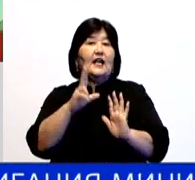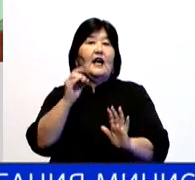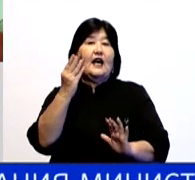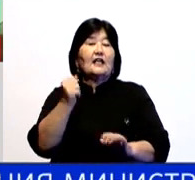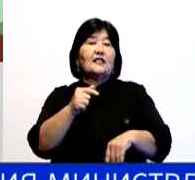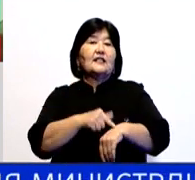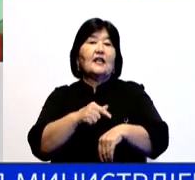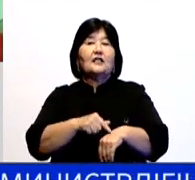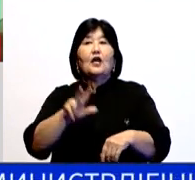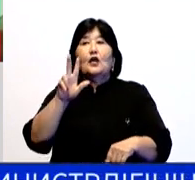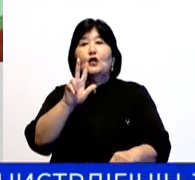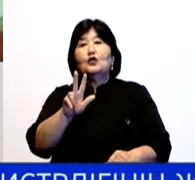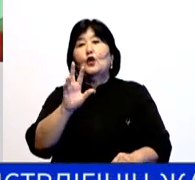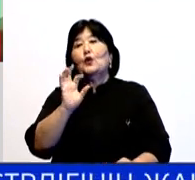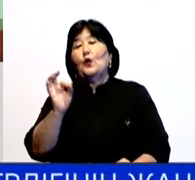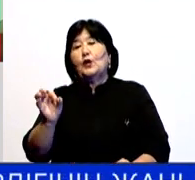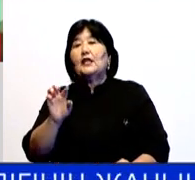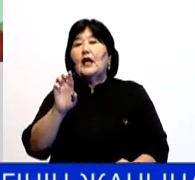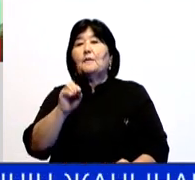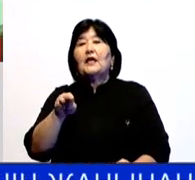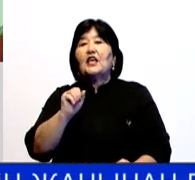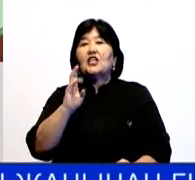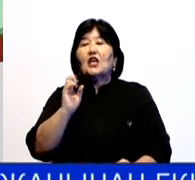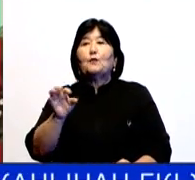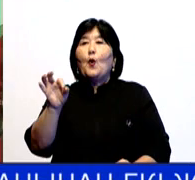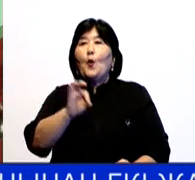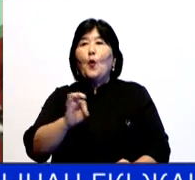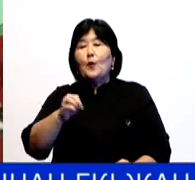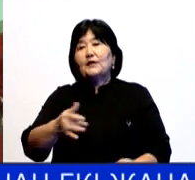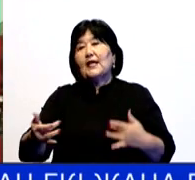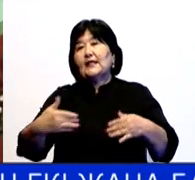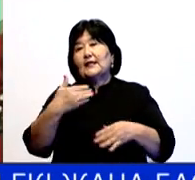сағат 3:00-де Бекежанов атындағы облыстық театрда күтеміз.